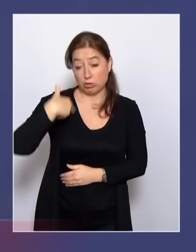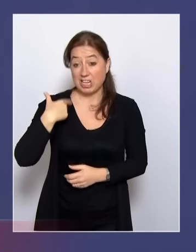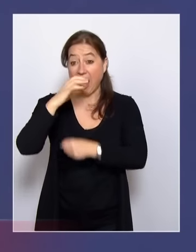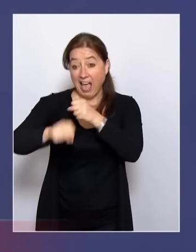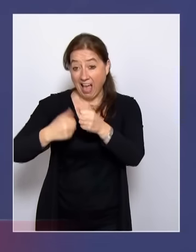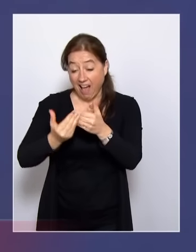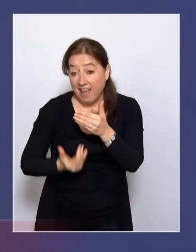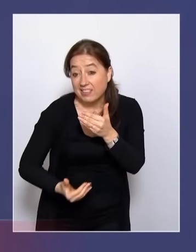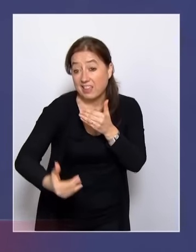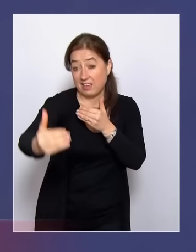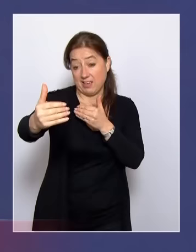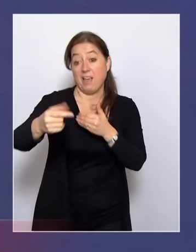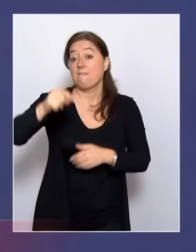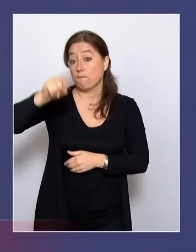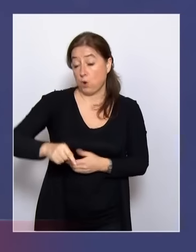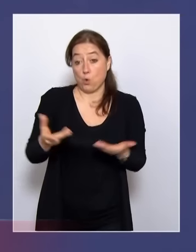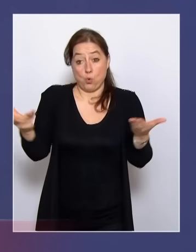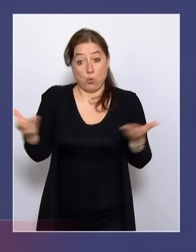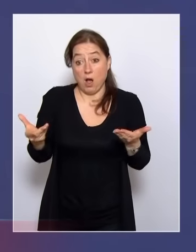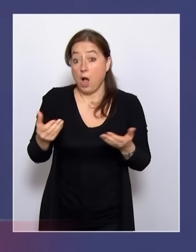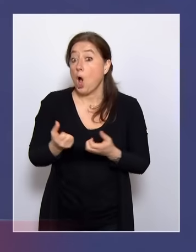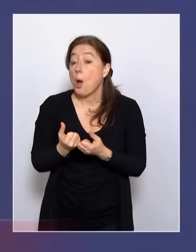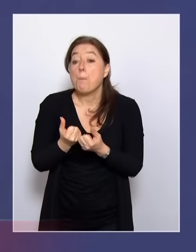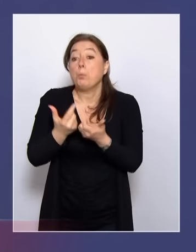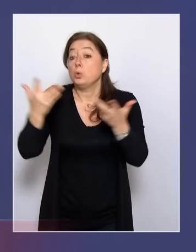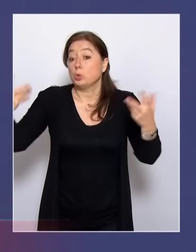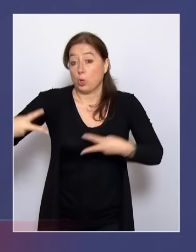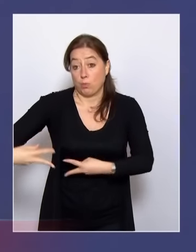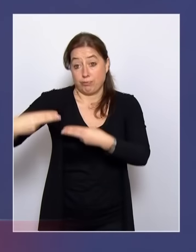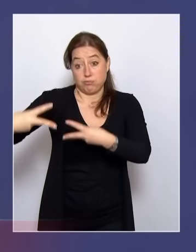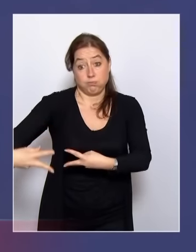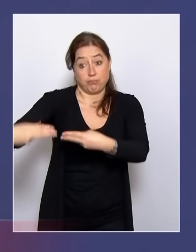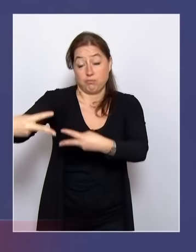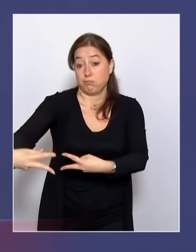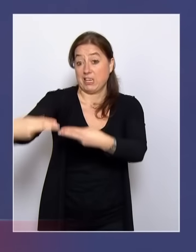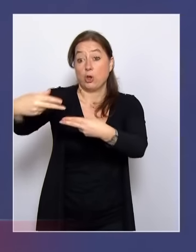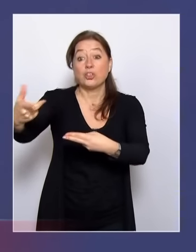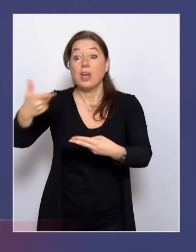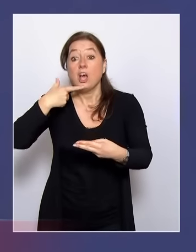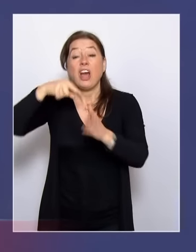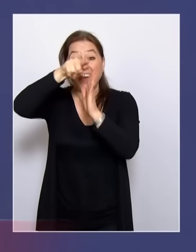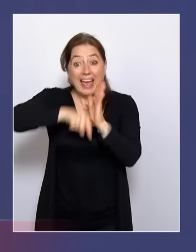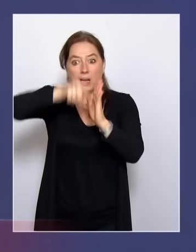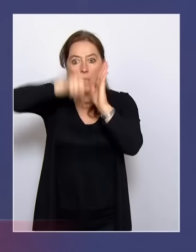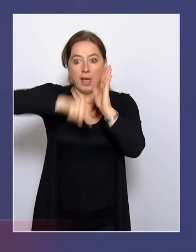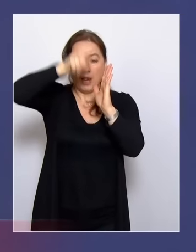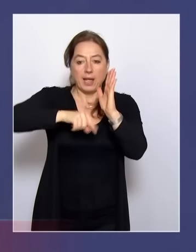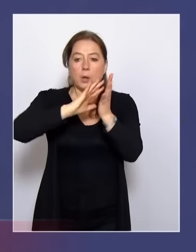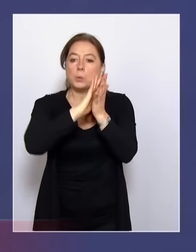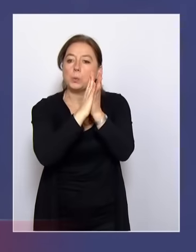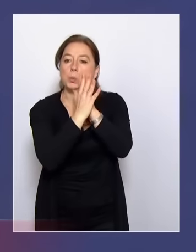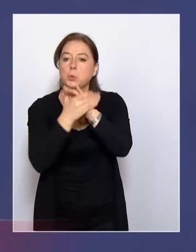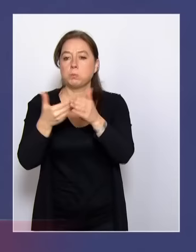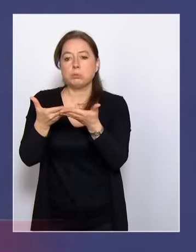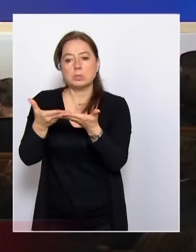devra passer par plusieurs vagues de simplification de nos réglementations sans rien enlever de